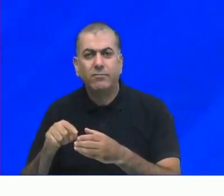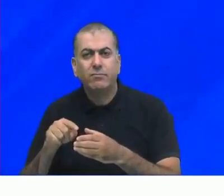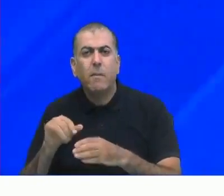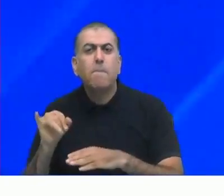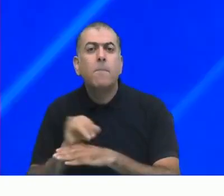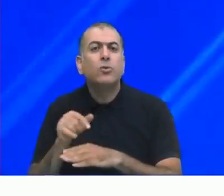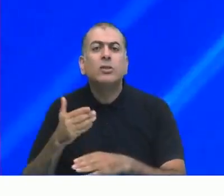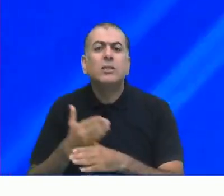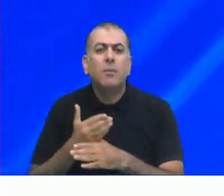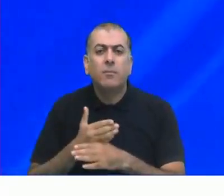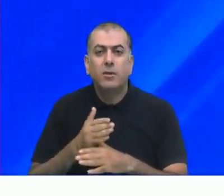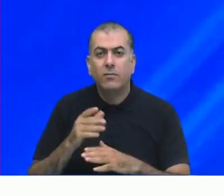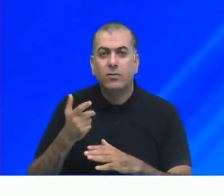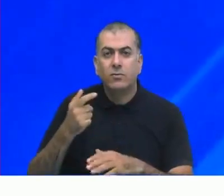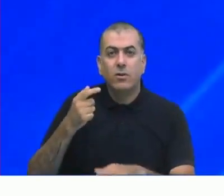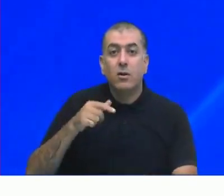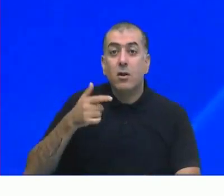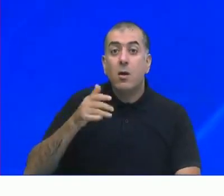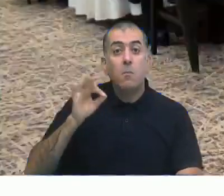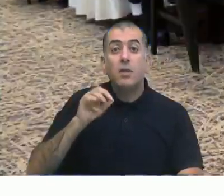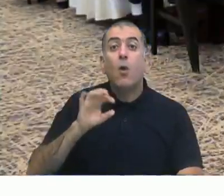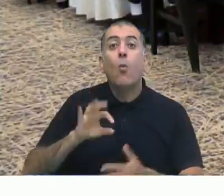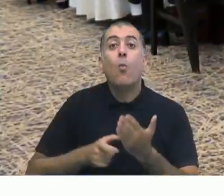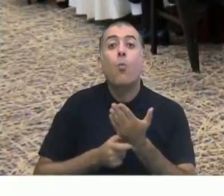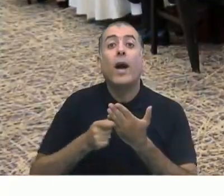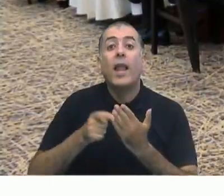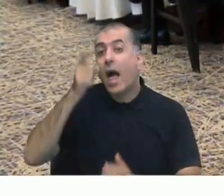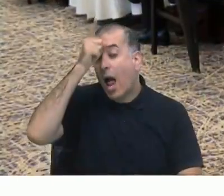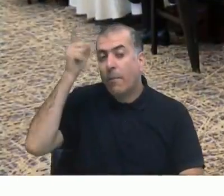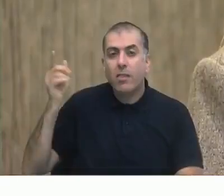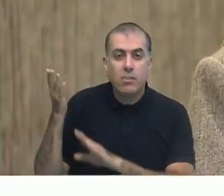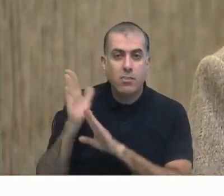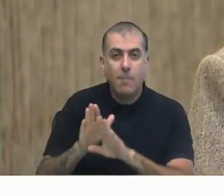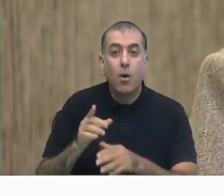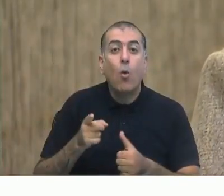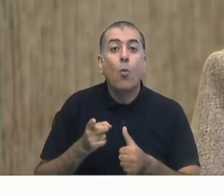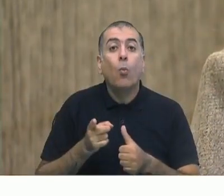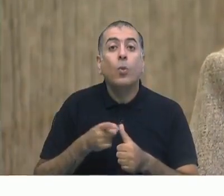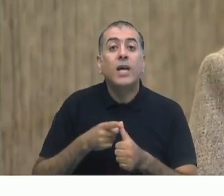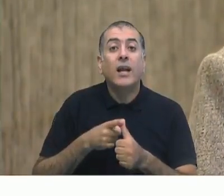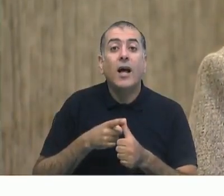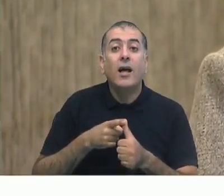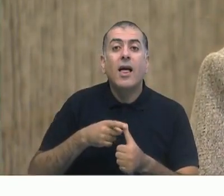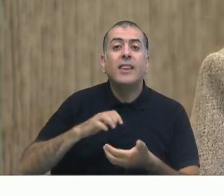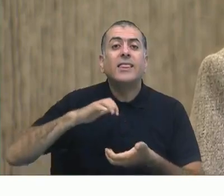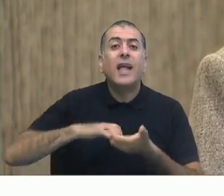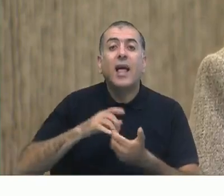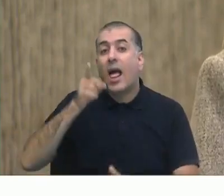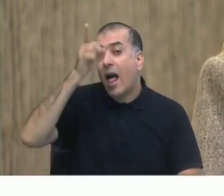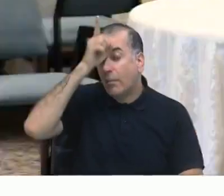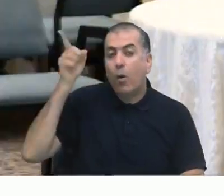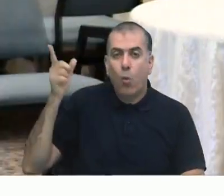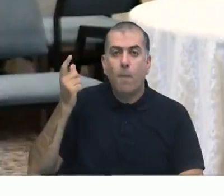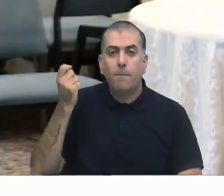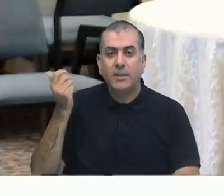مشروع تحسين الحوكمه والمنفذ من قبل التعاون الدولي الالماني والممول من الوزاره الاتحاديه الالمانيه للتعاون الاقتصادي